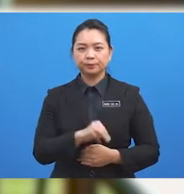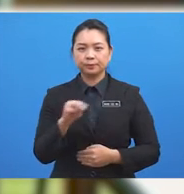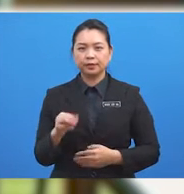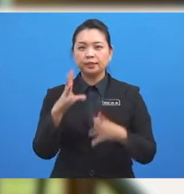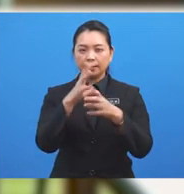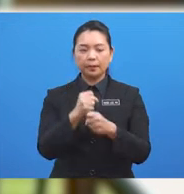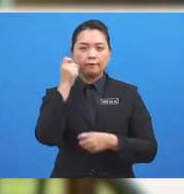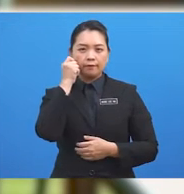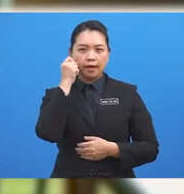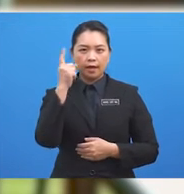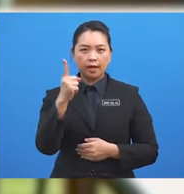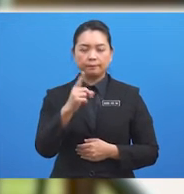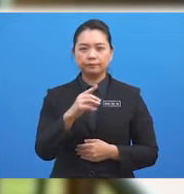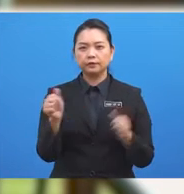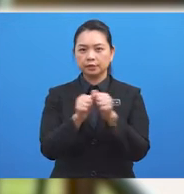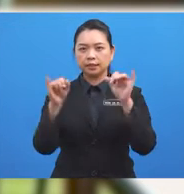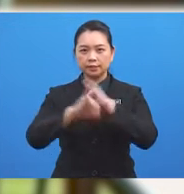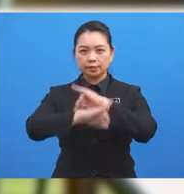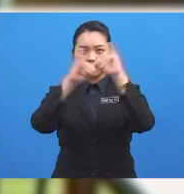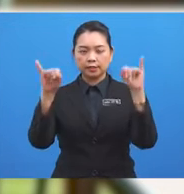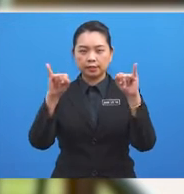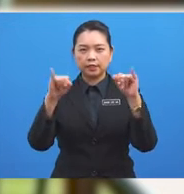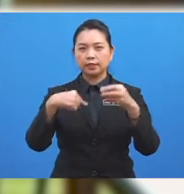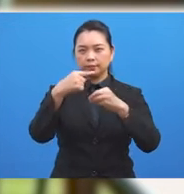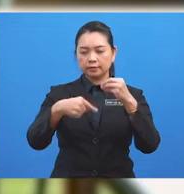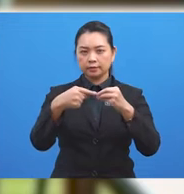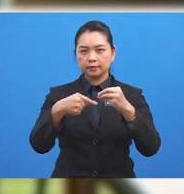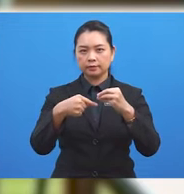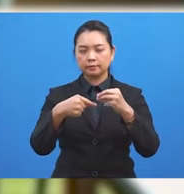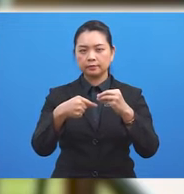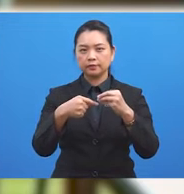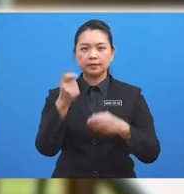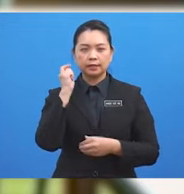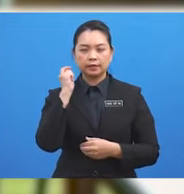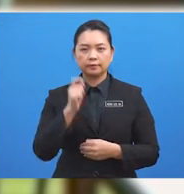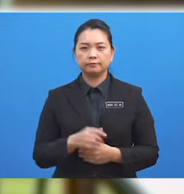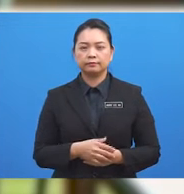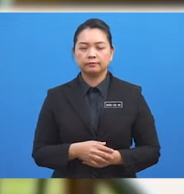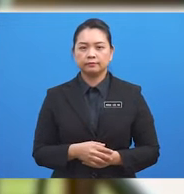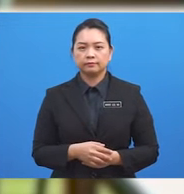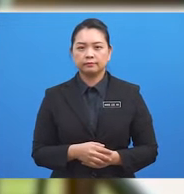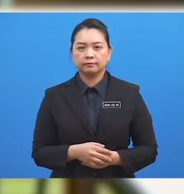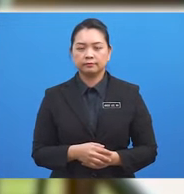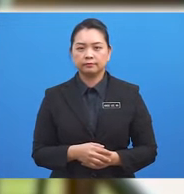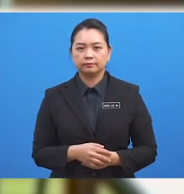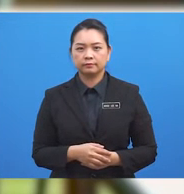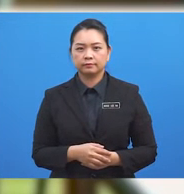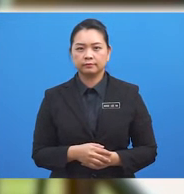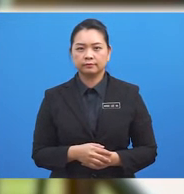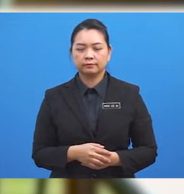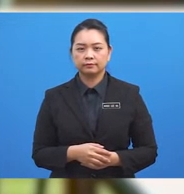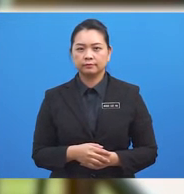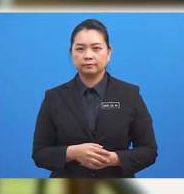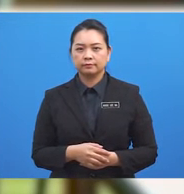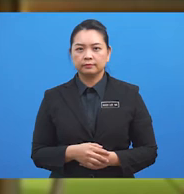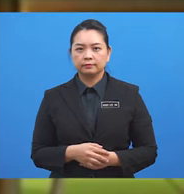murid-murid dapat memahami dengan jelas mengenai isi kandungan pelajaran yang telah kita bincangkan sebentar